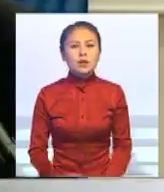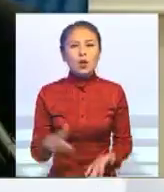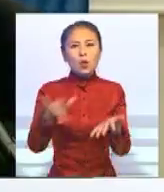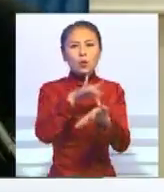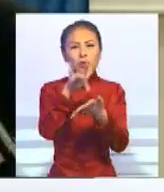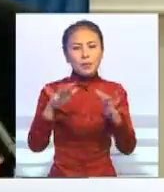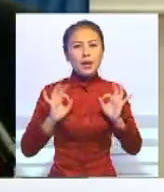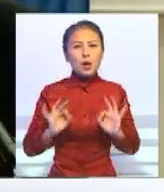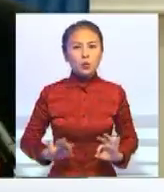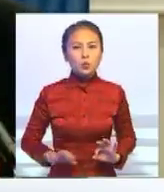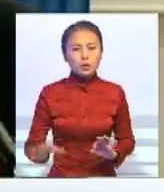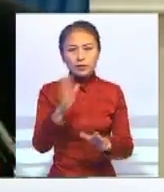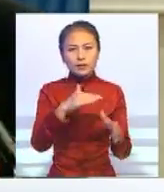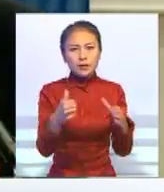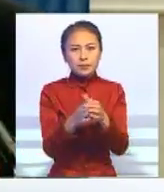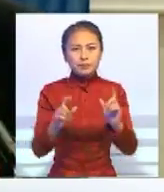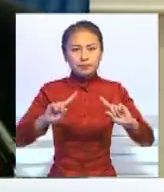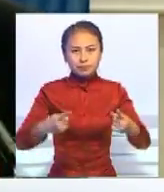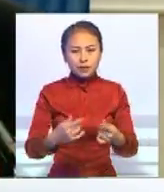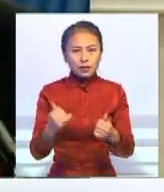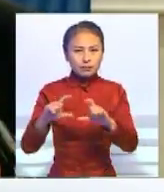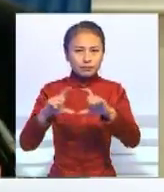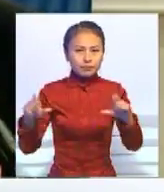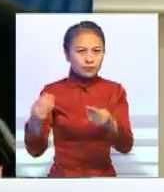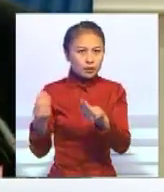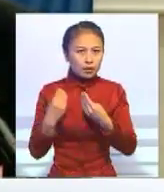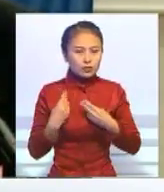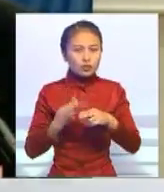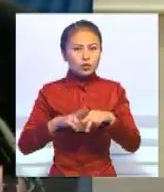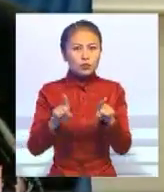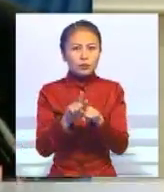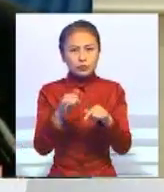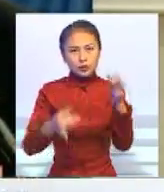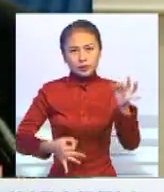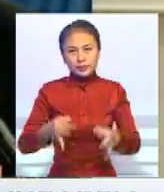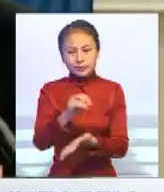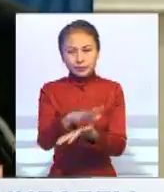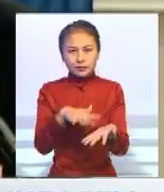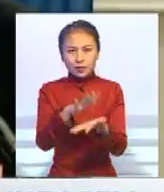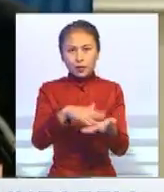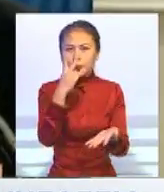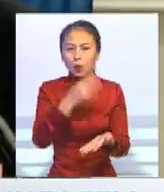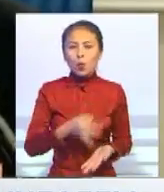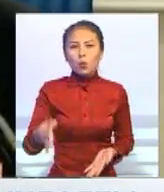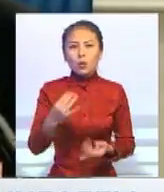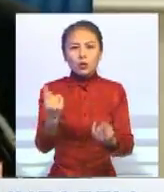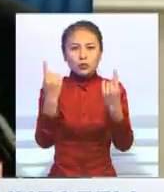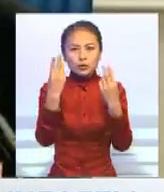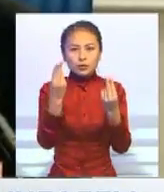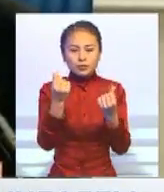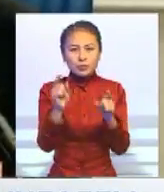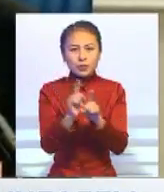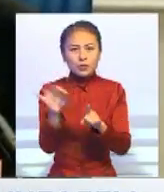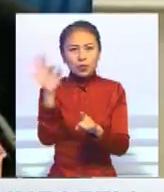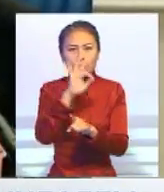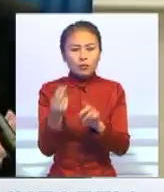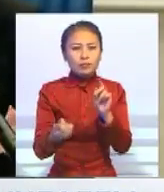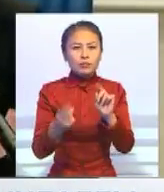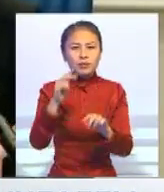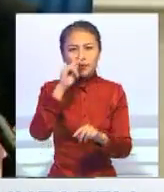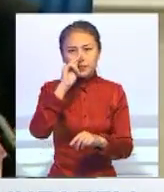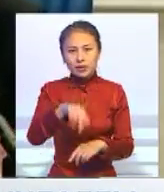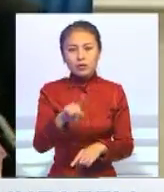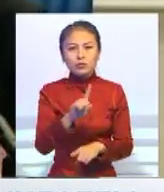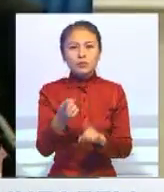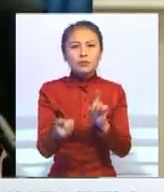Қалалық прокуратура күдіктіні тұтқындауға ордер берді. Іс аудандық сотта қаралып жатыр. Оған ірі көлемде ақша бопсалады деген айып тағылды.